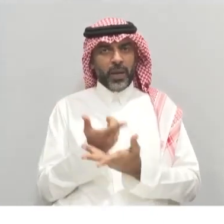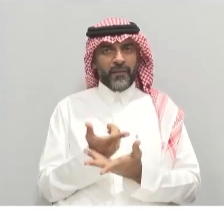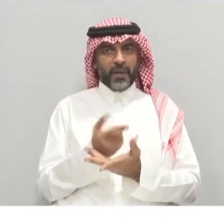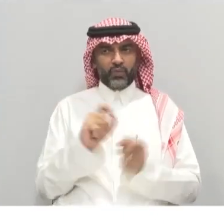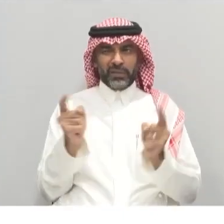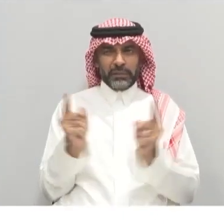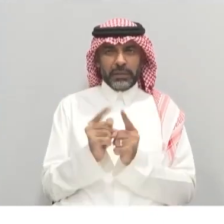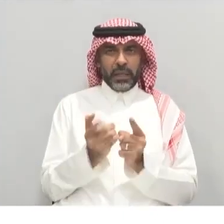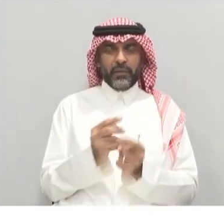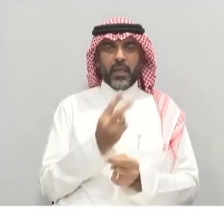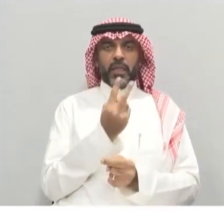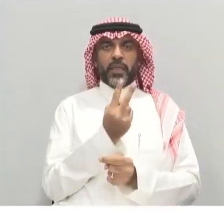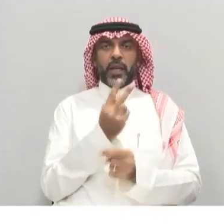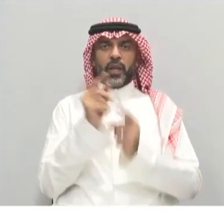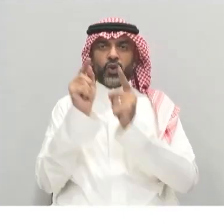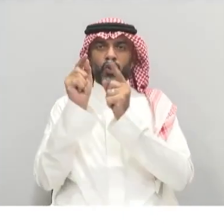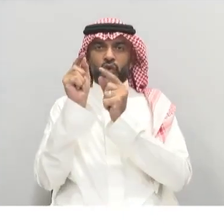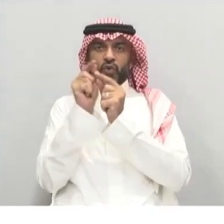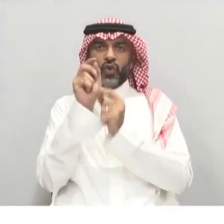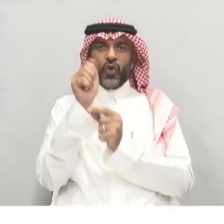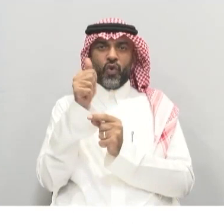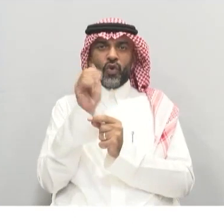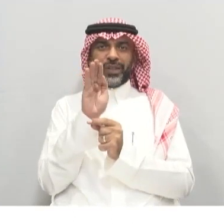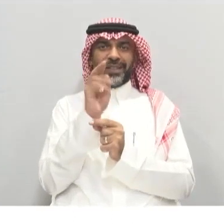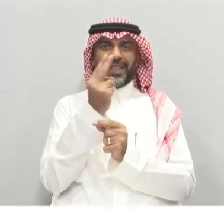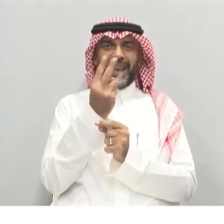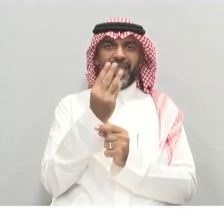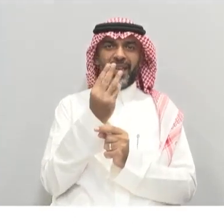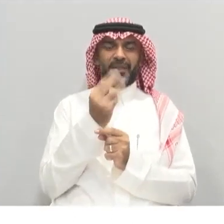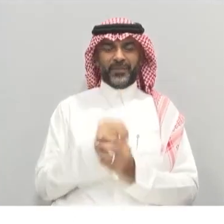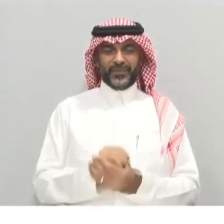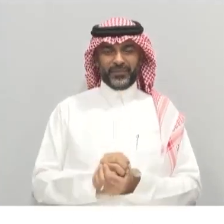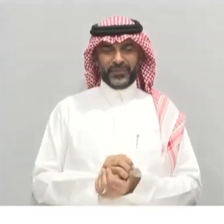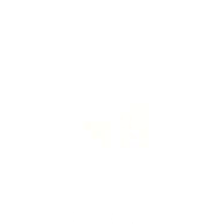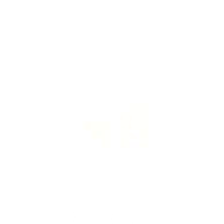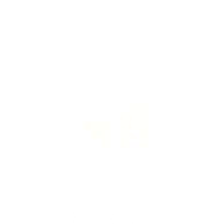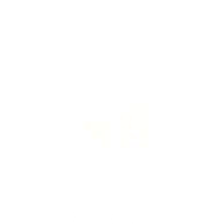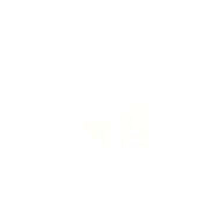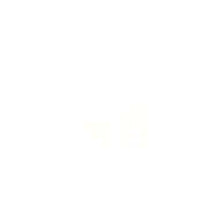اس 3 حيث ان اثنين هي الاساس وثلاثه هي الاس